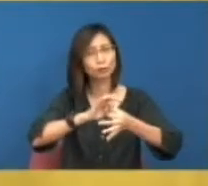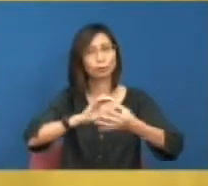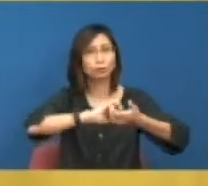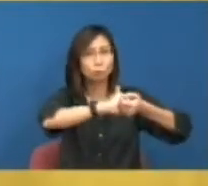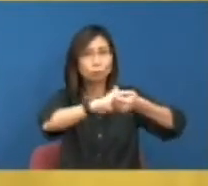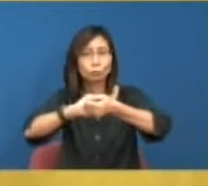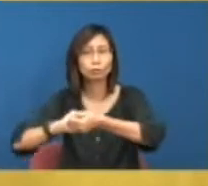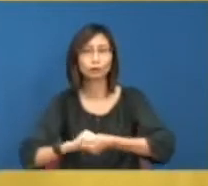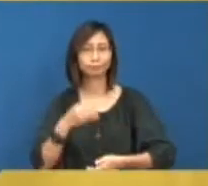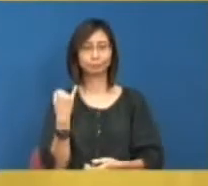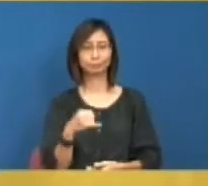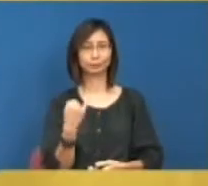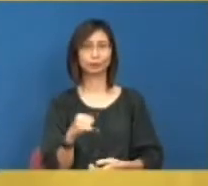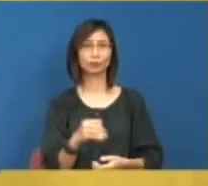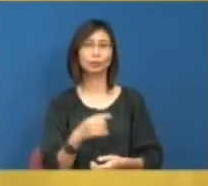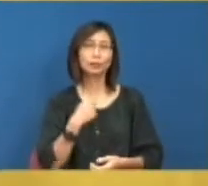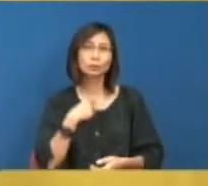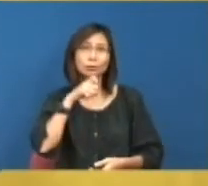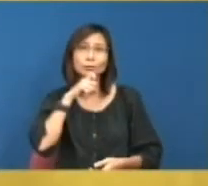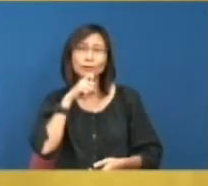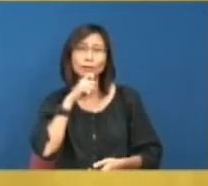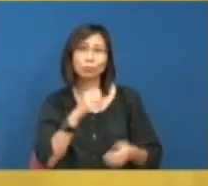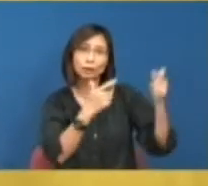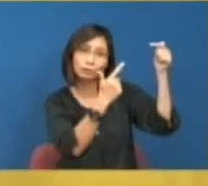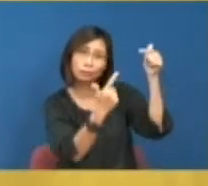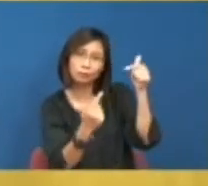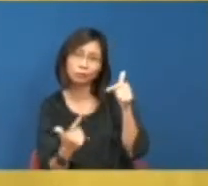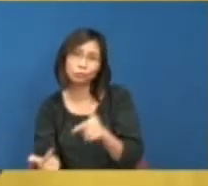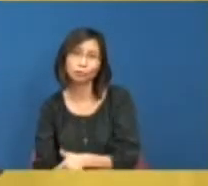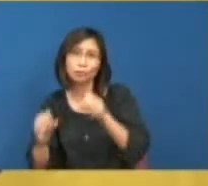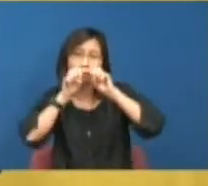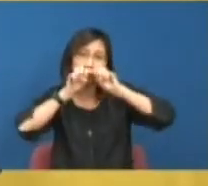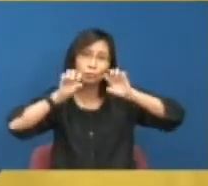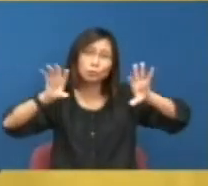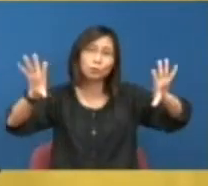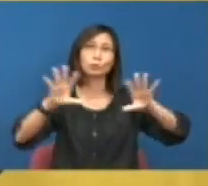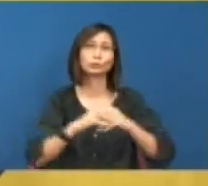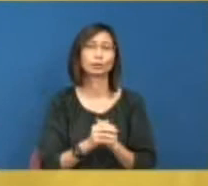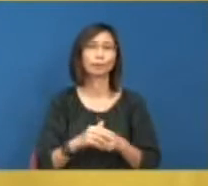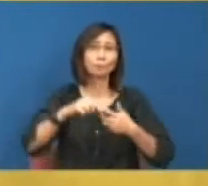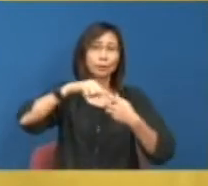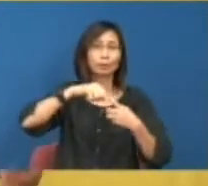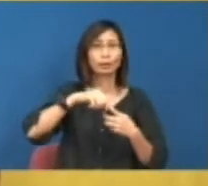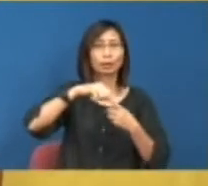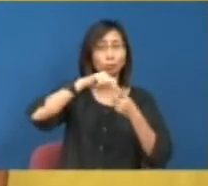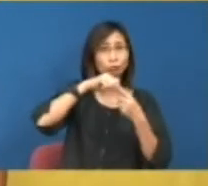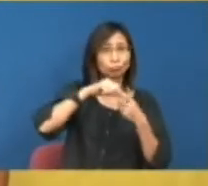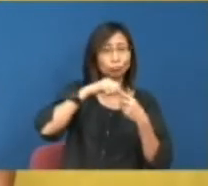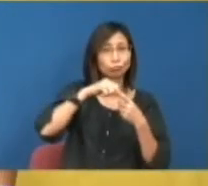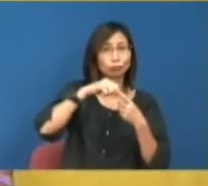談有一個有系統持續的擴散的由弱到強的一個全